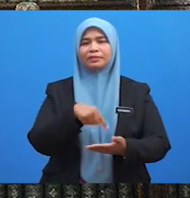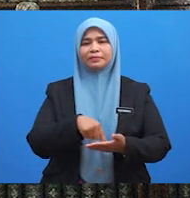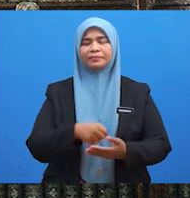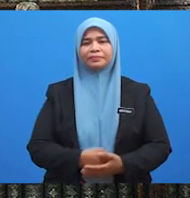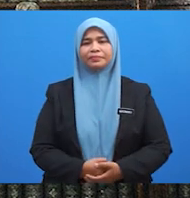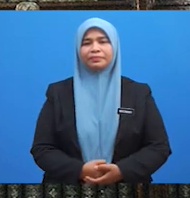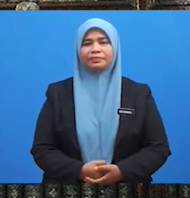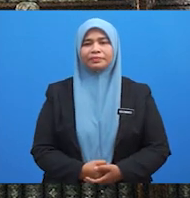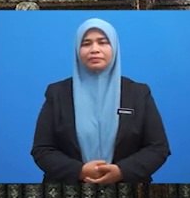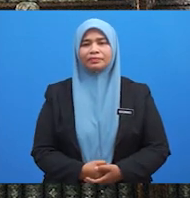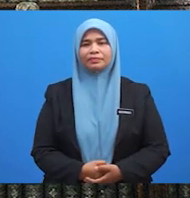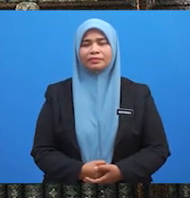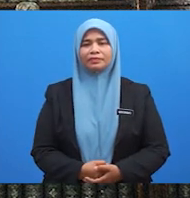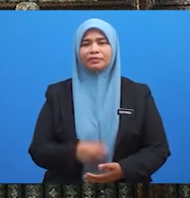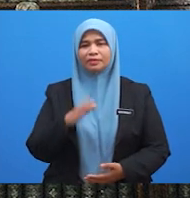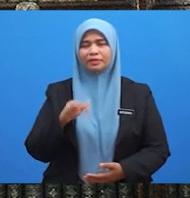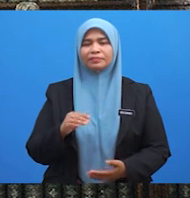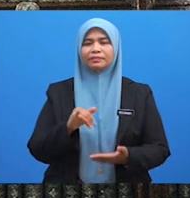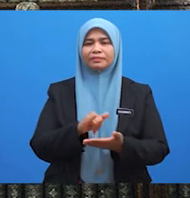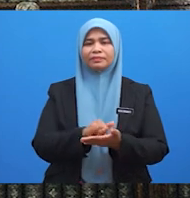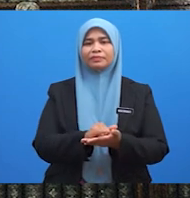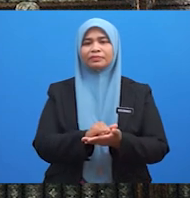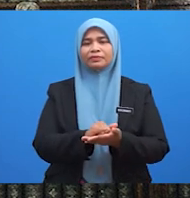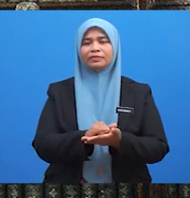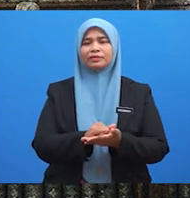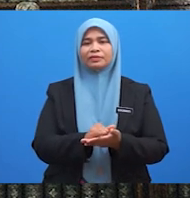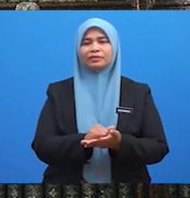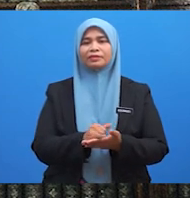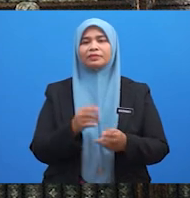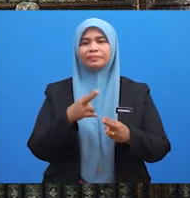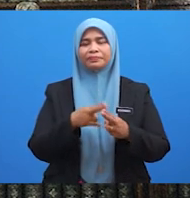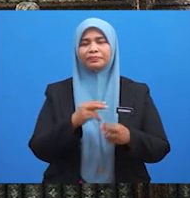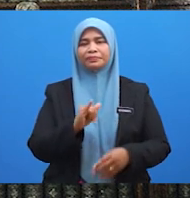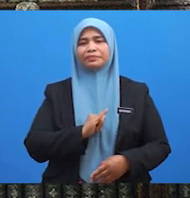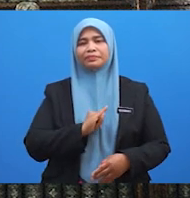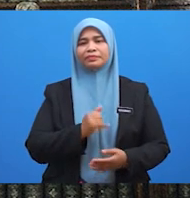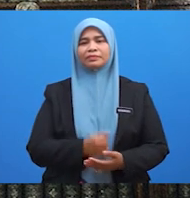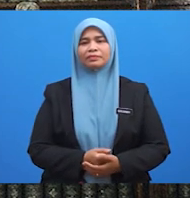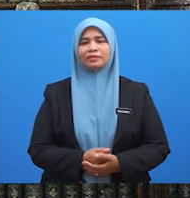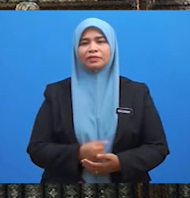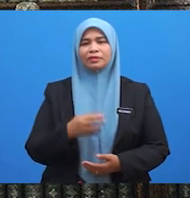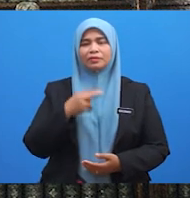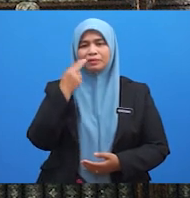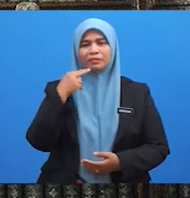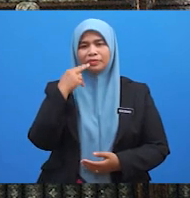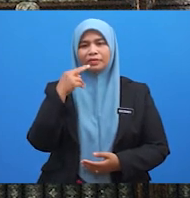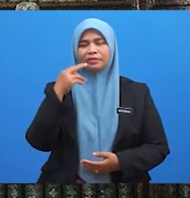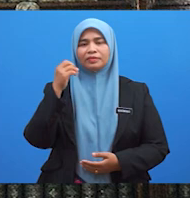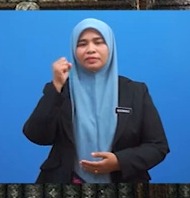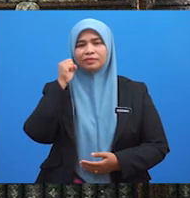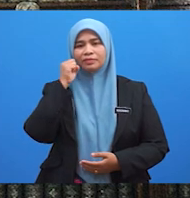ini. Sebelum itu, perkenalkan diri saya, Puan Suyanah